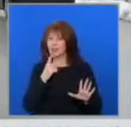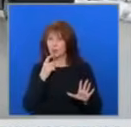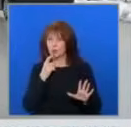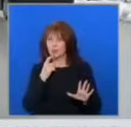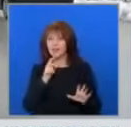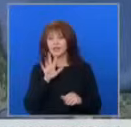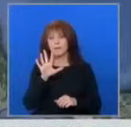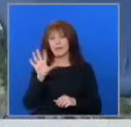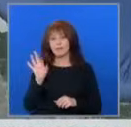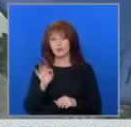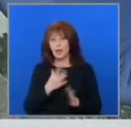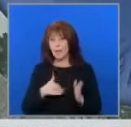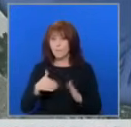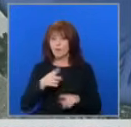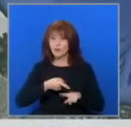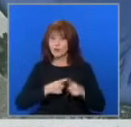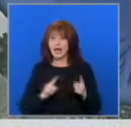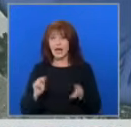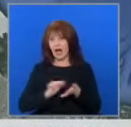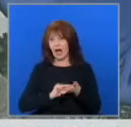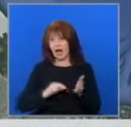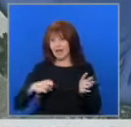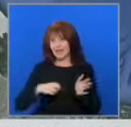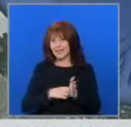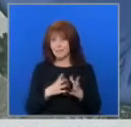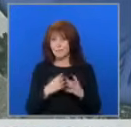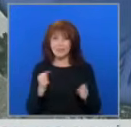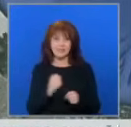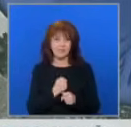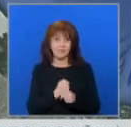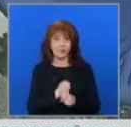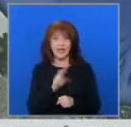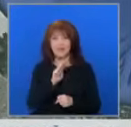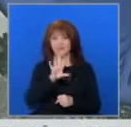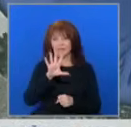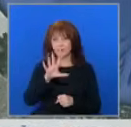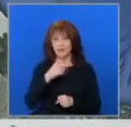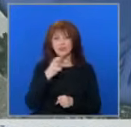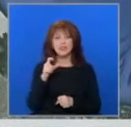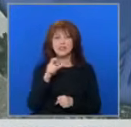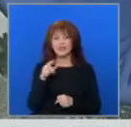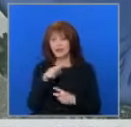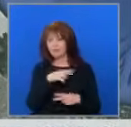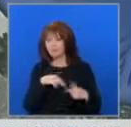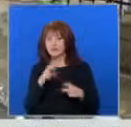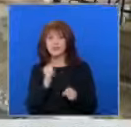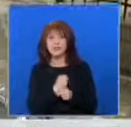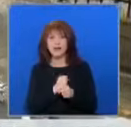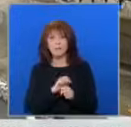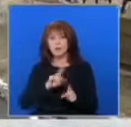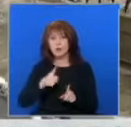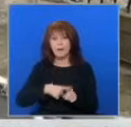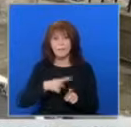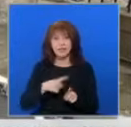около 5%. Повече от половината са регистрирани като безработни. 25-годишният Стефан търси работа от няколко месеца.